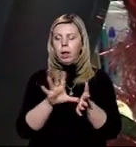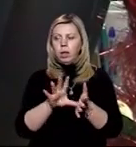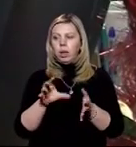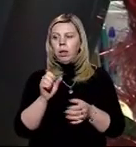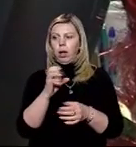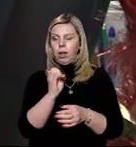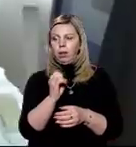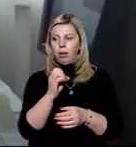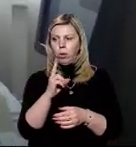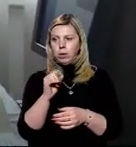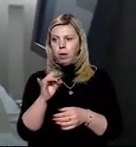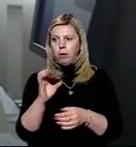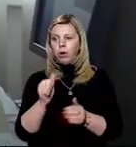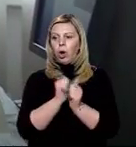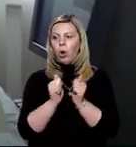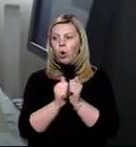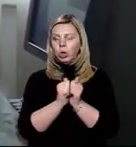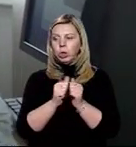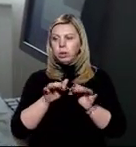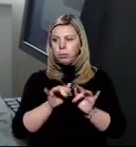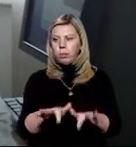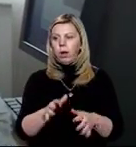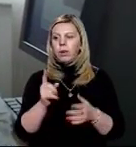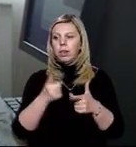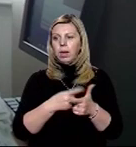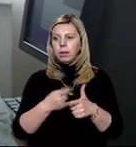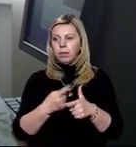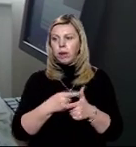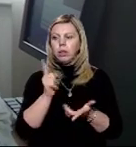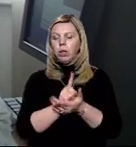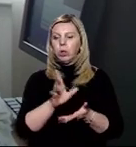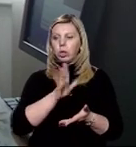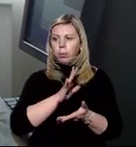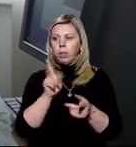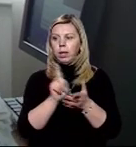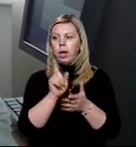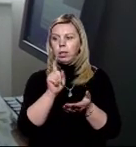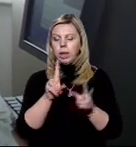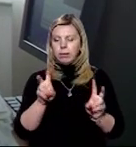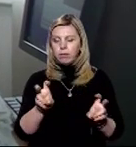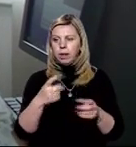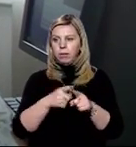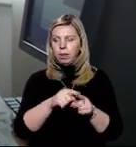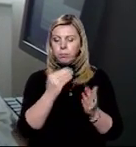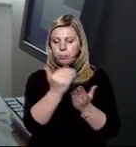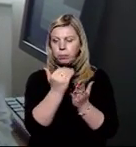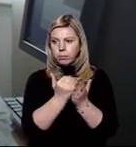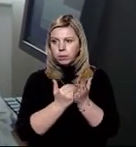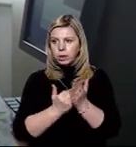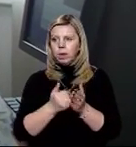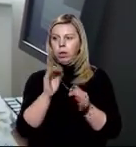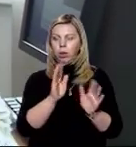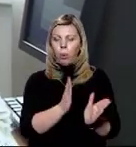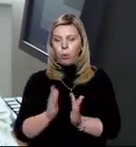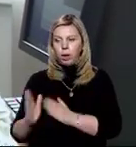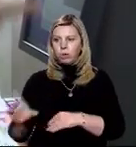ретроконверсії Галина Косарєва. Кожну сторінку справи треба назвати так, як вона має бути, так, як вона називається в реальному житті, для